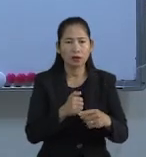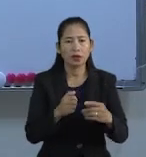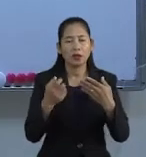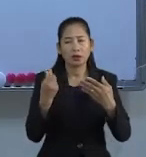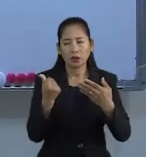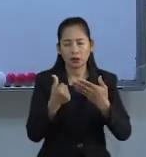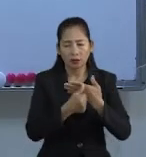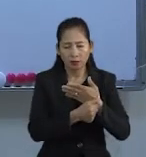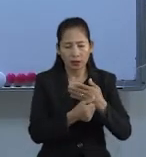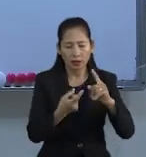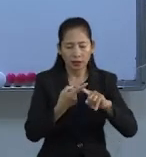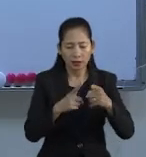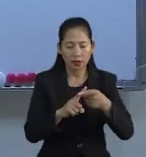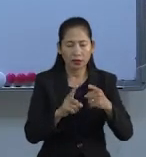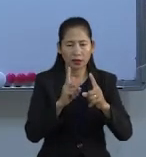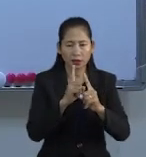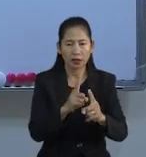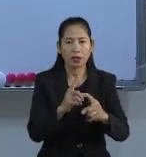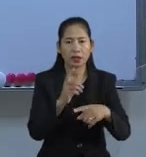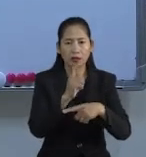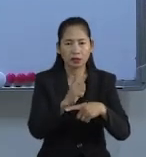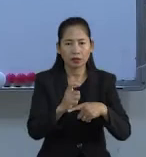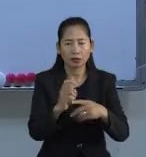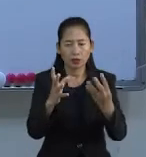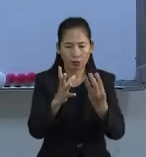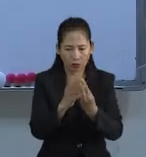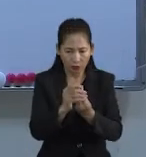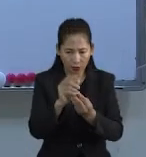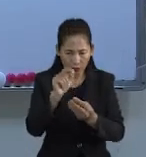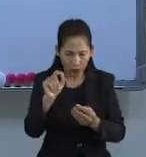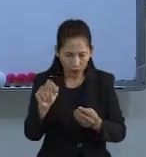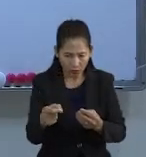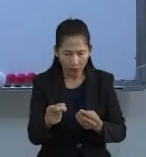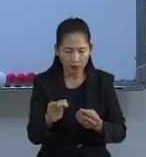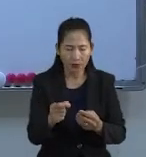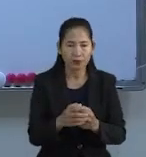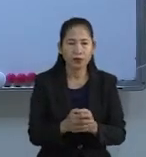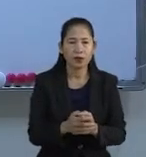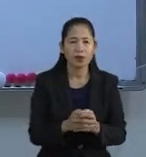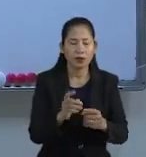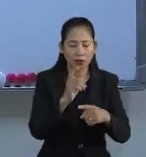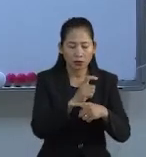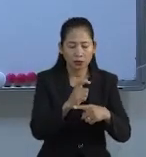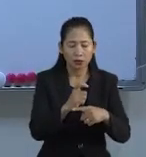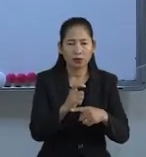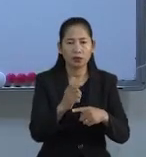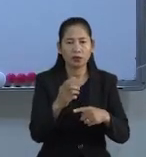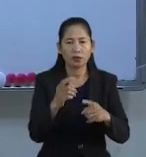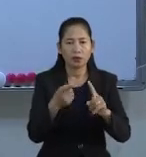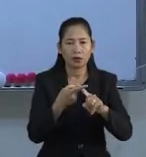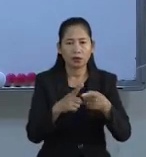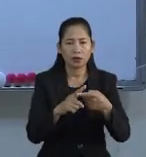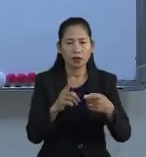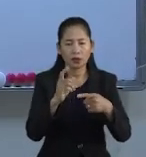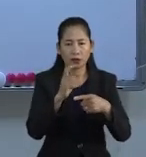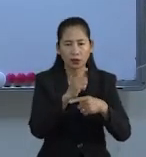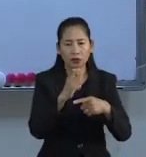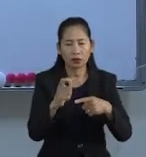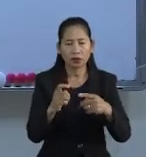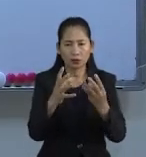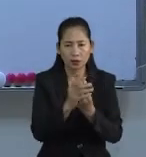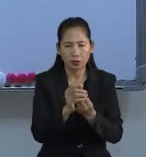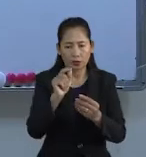tam tùng chùm nuốn tốt sập hiệ nè đó tiên cái này tùng nâng đầm lấy lấy tam tùng chùm nuốn